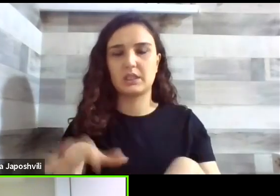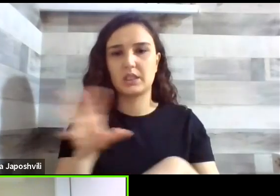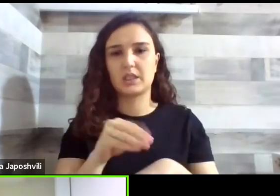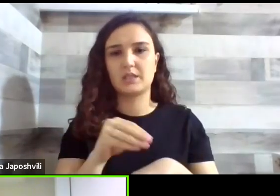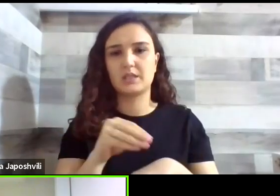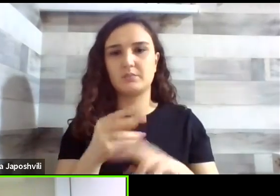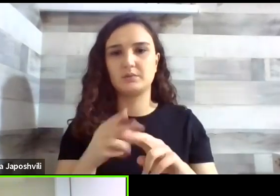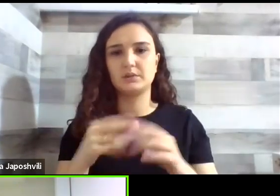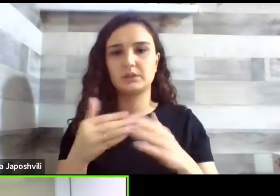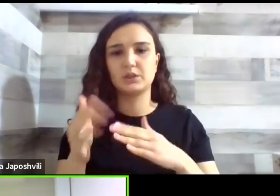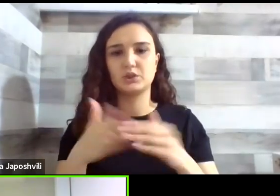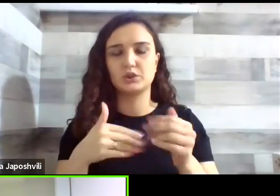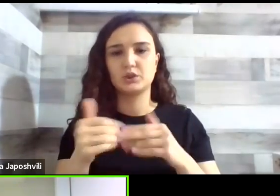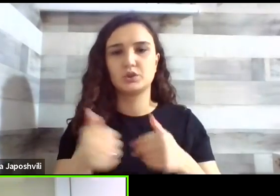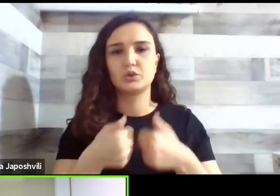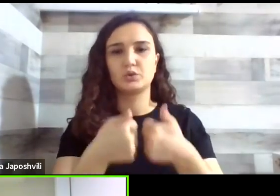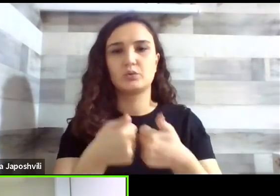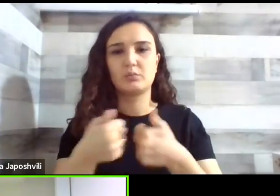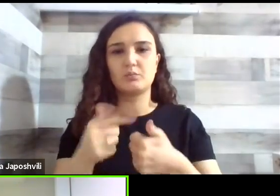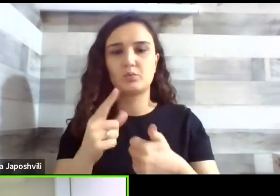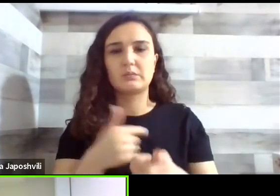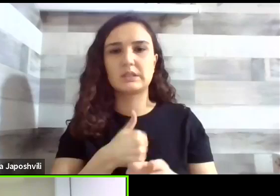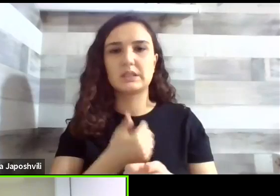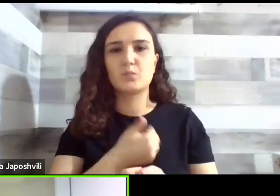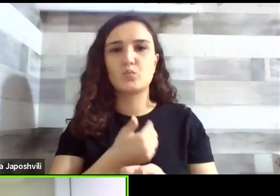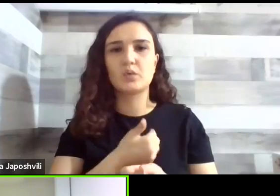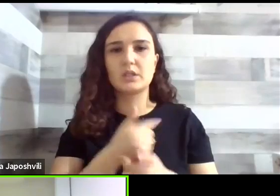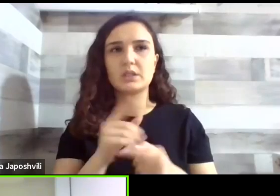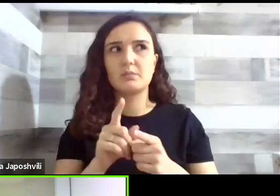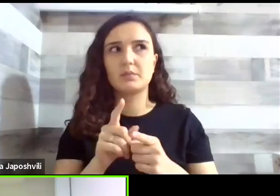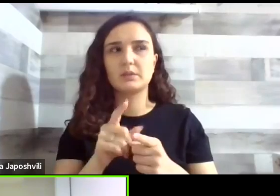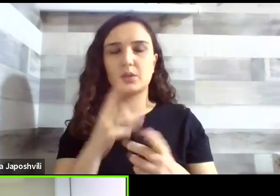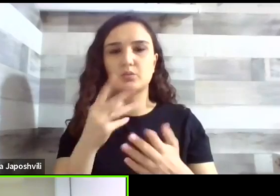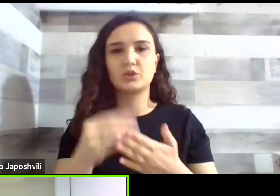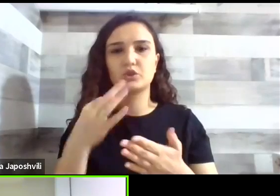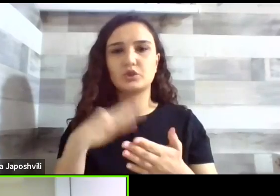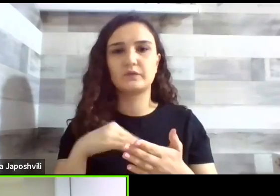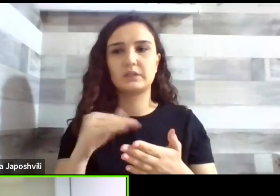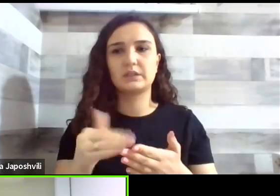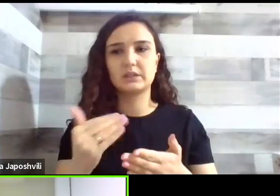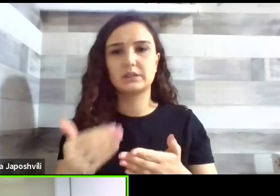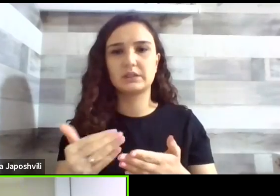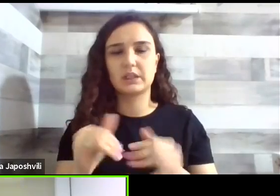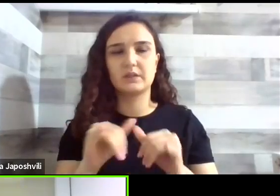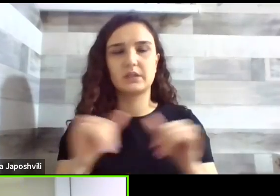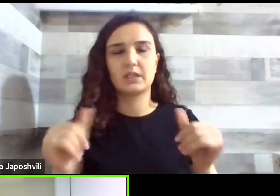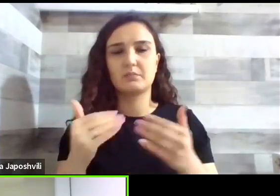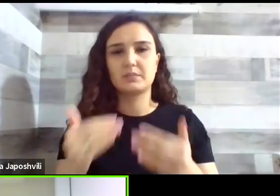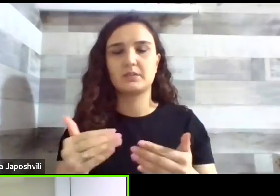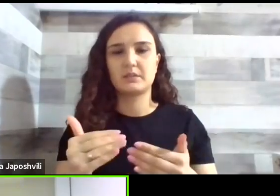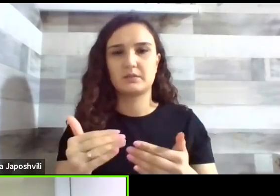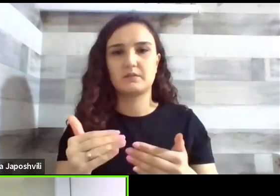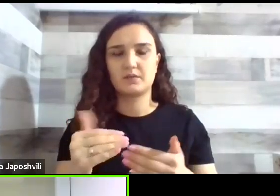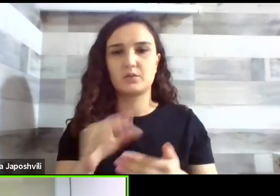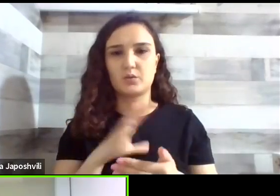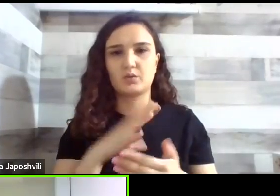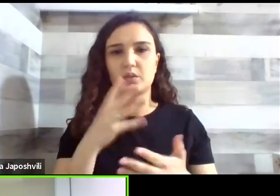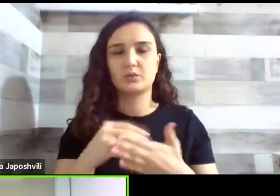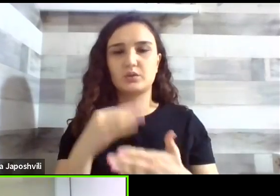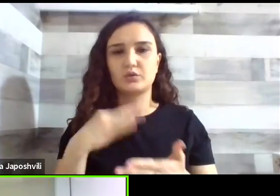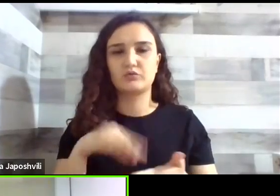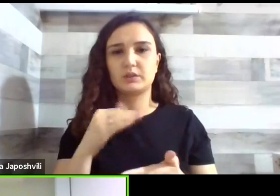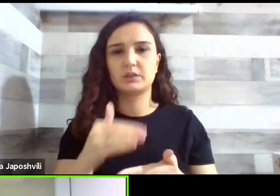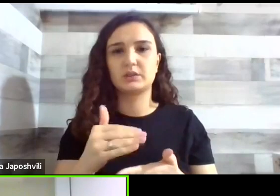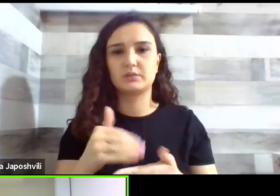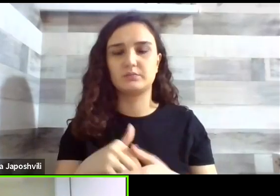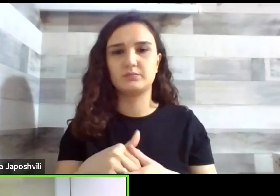ის ხელშეწყობები, ხო, რომ სტიმულაცია გააკეთოს საკუთარი შვილის განვითარების მასტიმულირებელი იყოს საკუთარი შვილის, თუნდაც